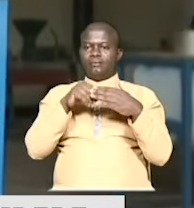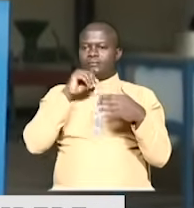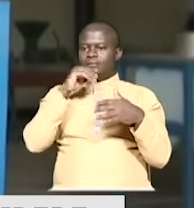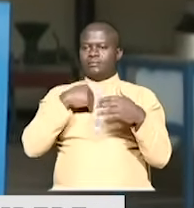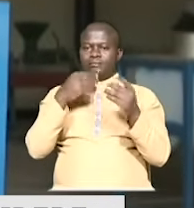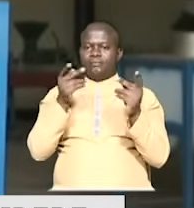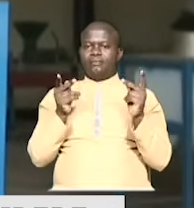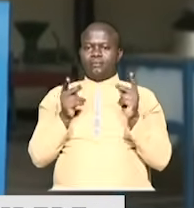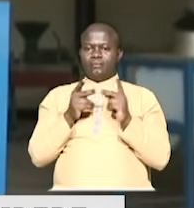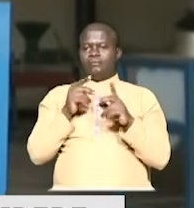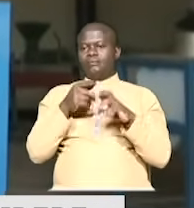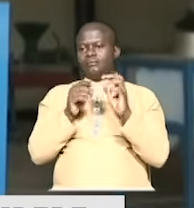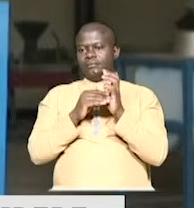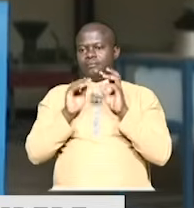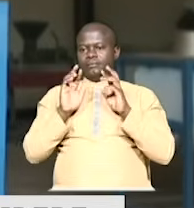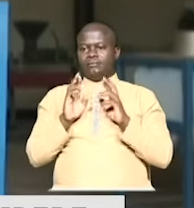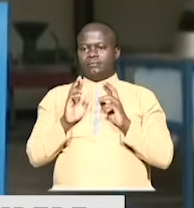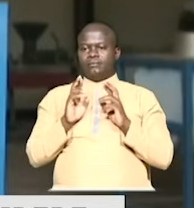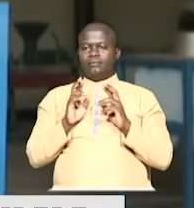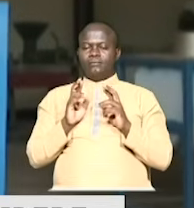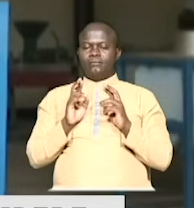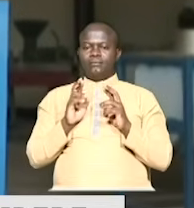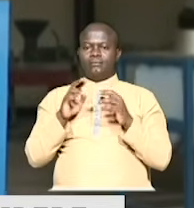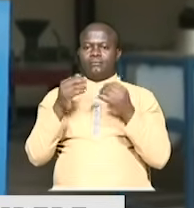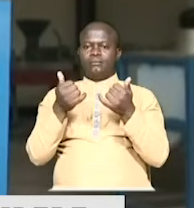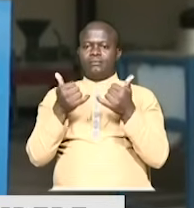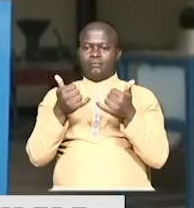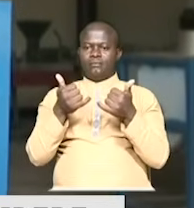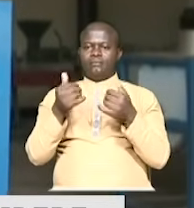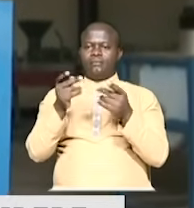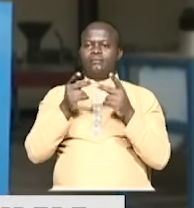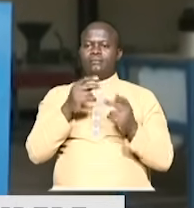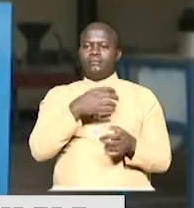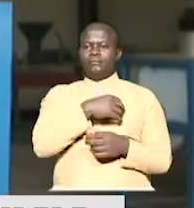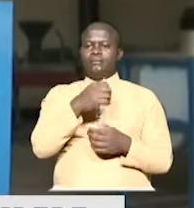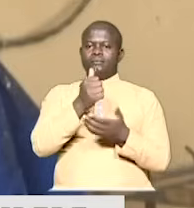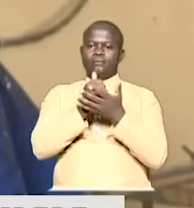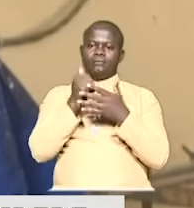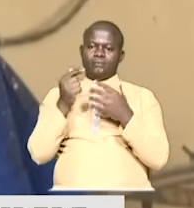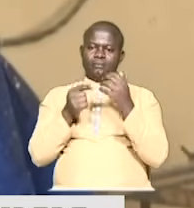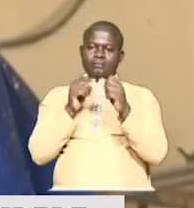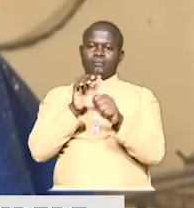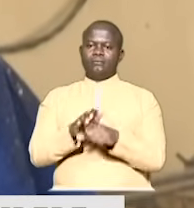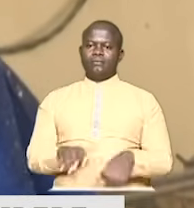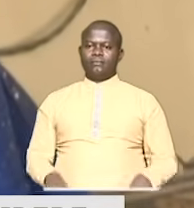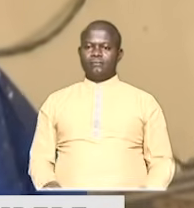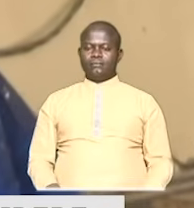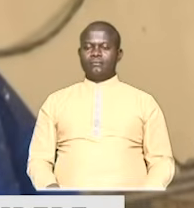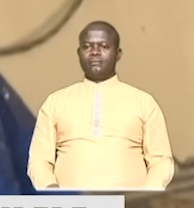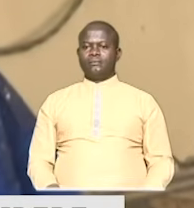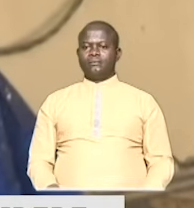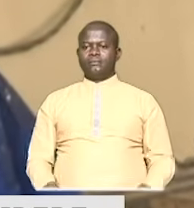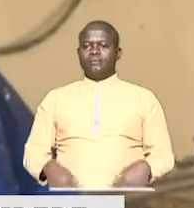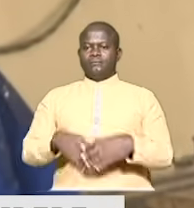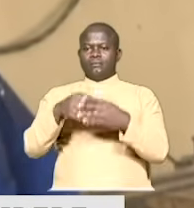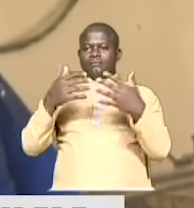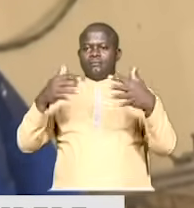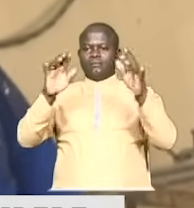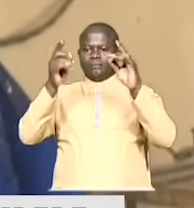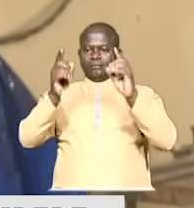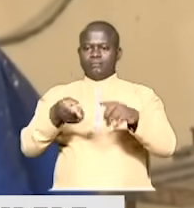ahantu barizwa ariko nizere yuko ubu ngubu agakiriro kadufashije byinshi cyane. Agakiriro kuva